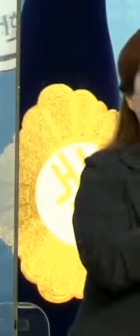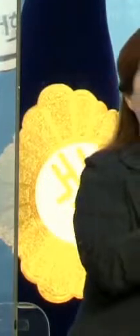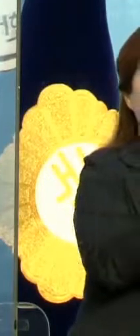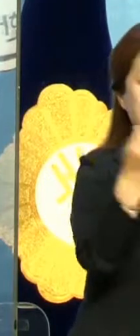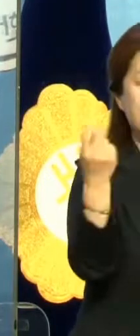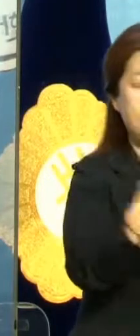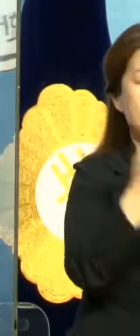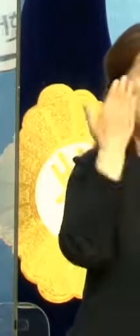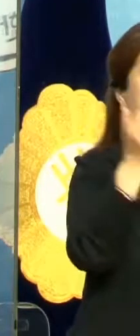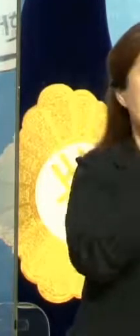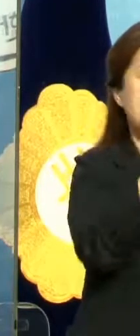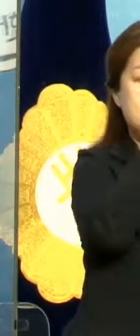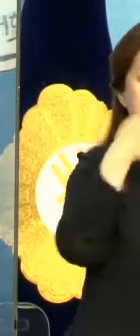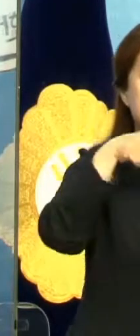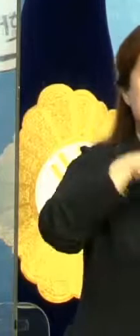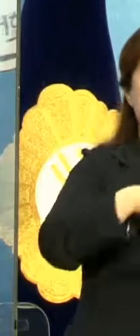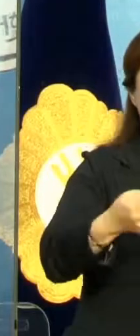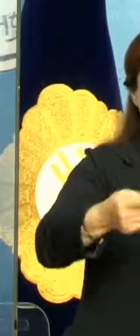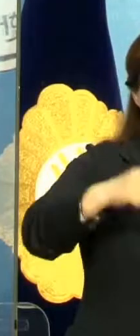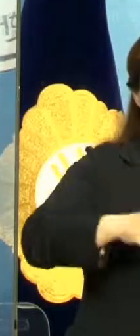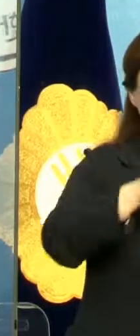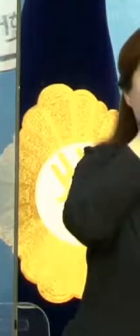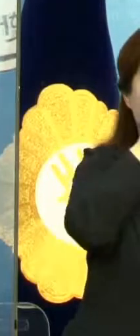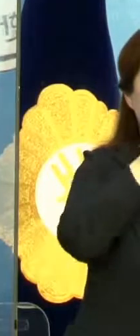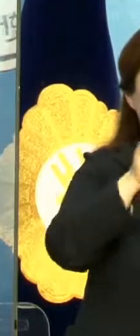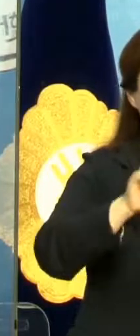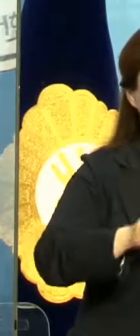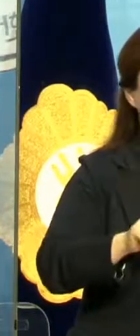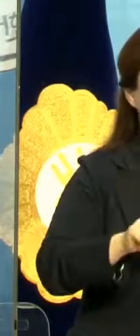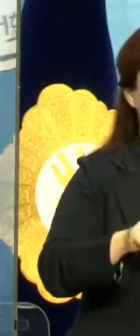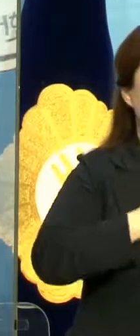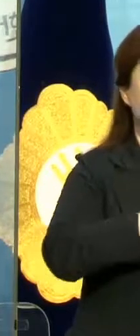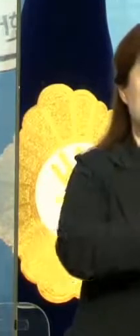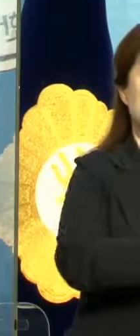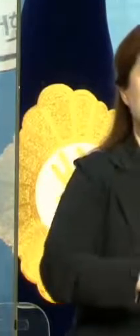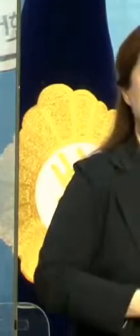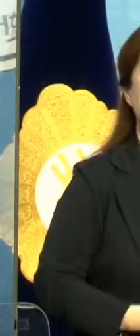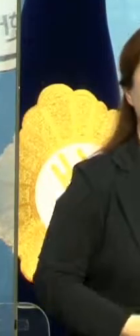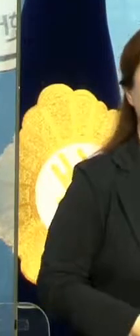참고 인과 책이니 출석할 가능성도 배제할 수 없는 상황입니다